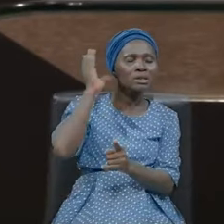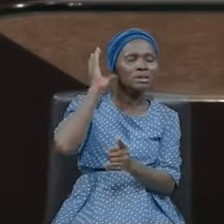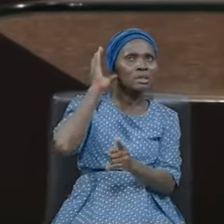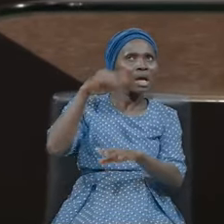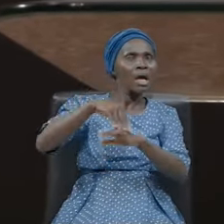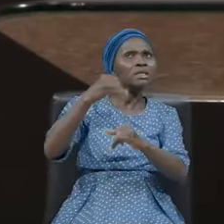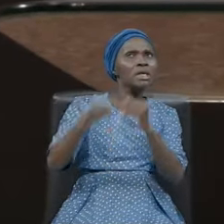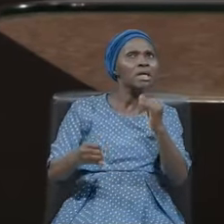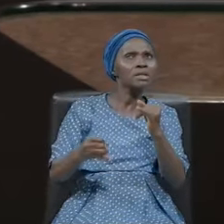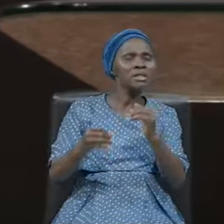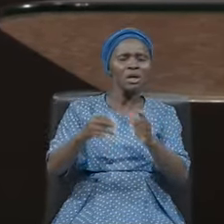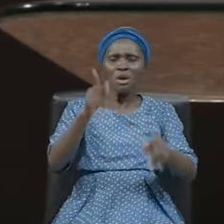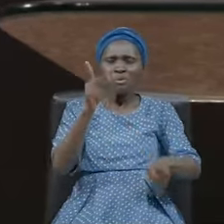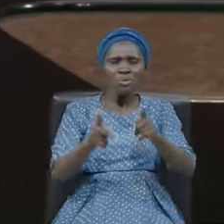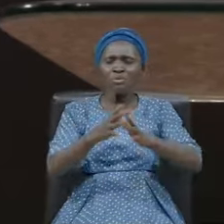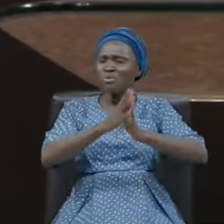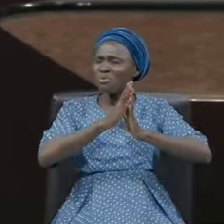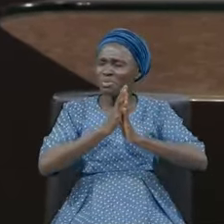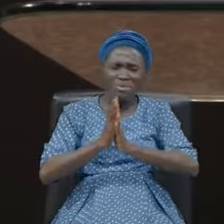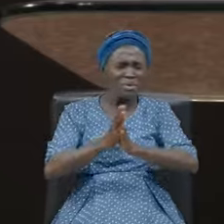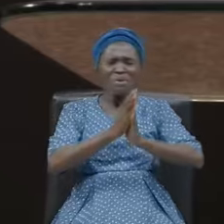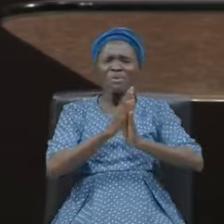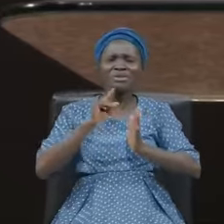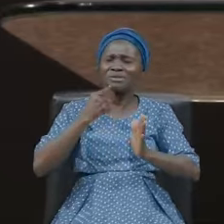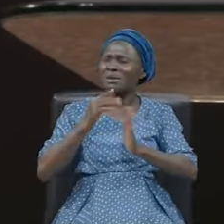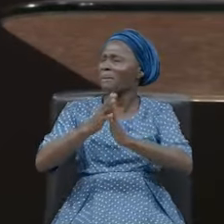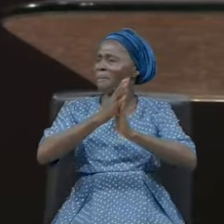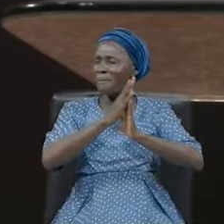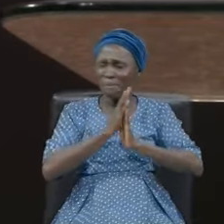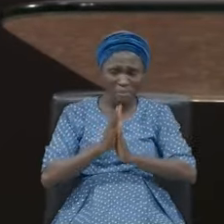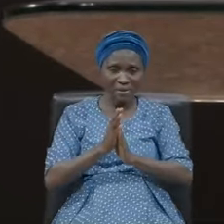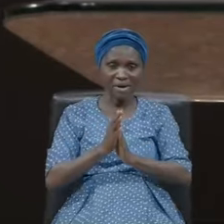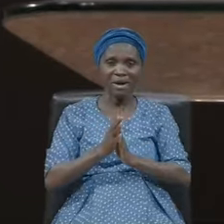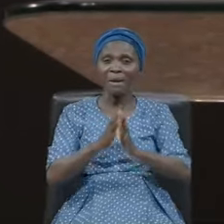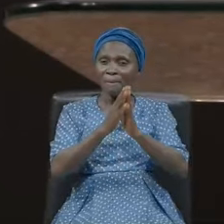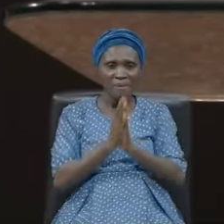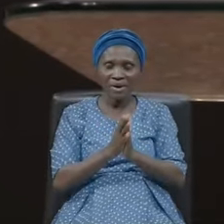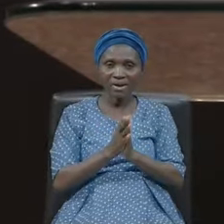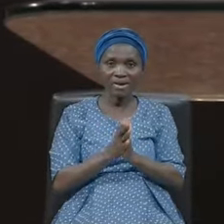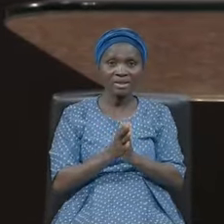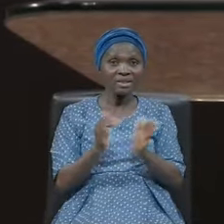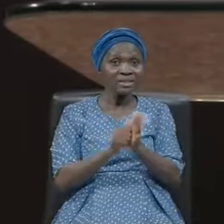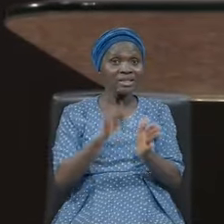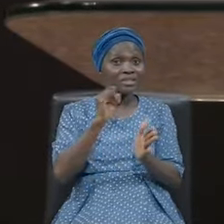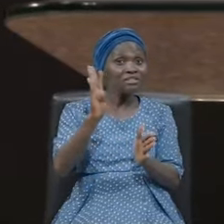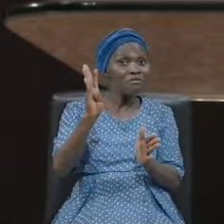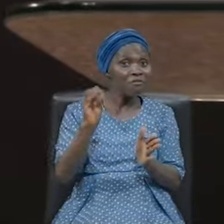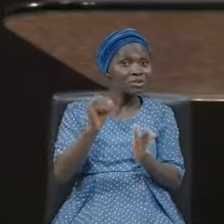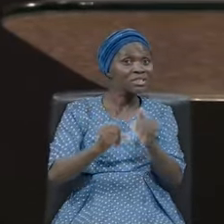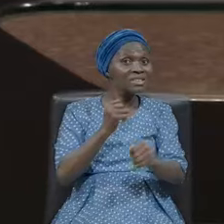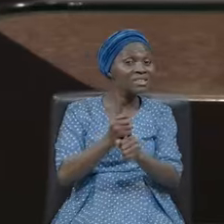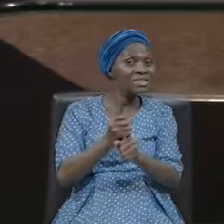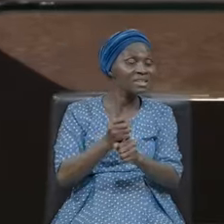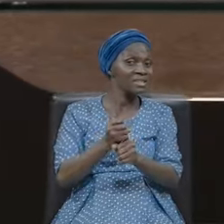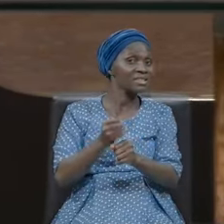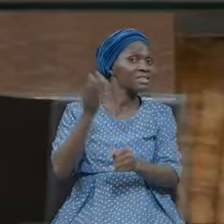les gens prient, les gens vont prier et vous pouvez entendre 40 ans, la prière de 40